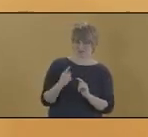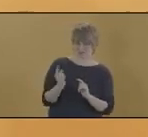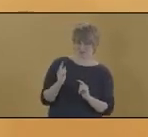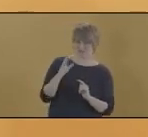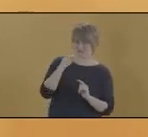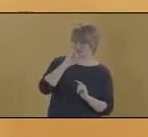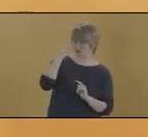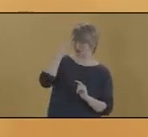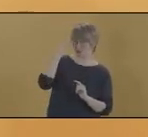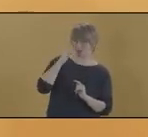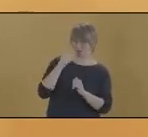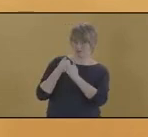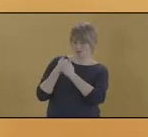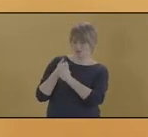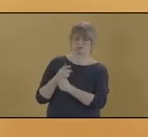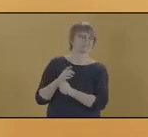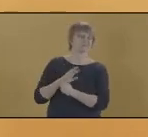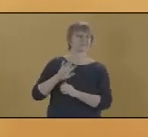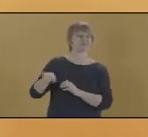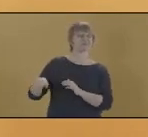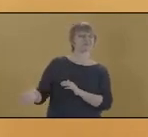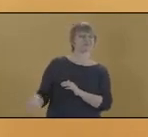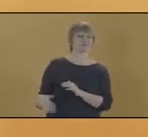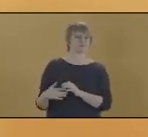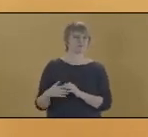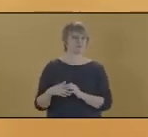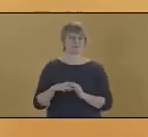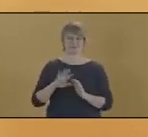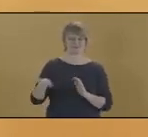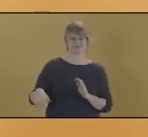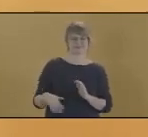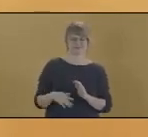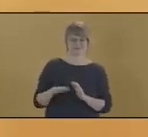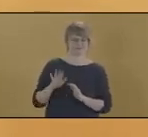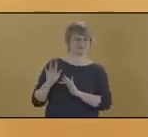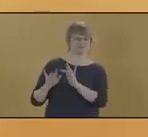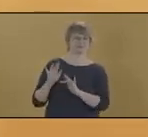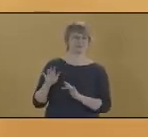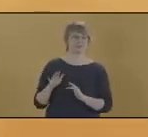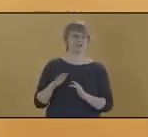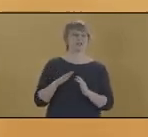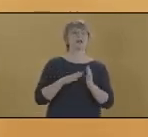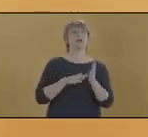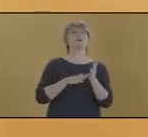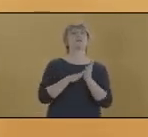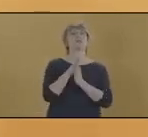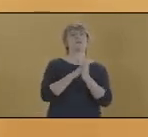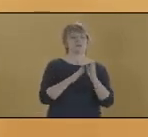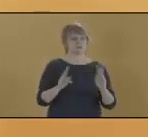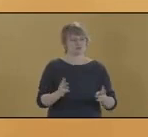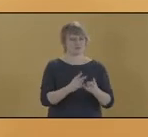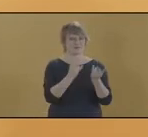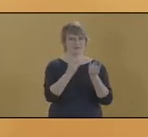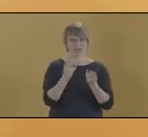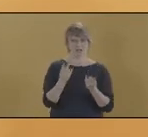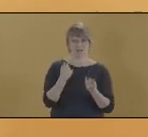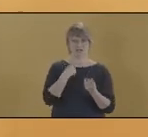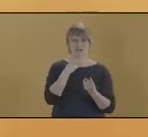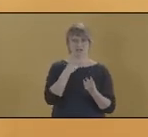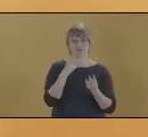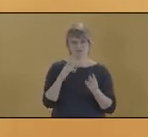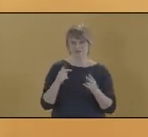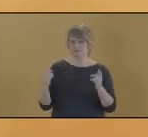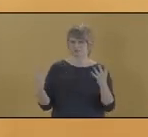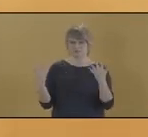da musste man erstmal so ein bisschen die Motivation schaffen, warum sollte man sich damit beschäftigen und nicht einfach nur sagen, jemand, der an Verschwörungstheorien